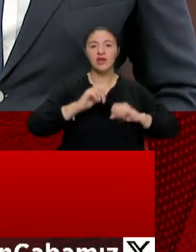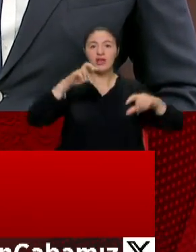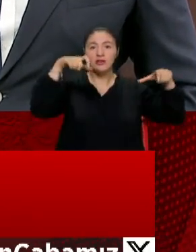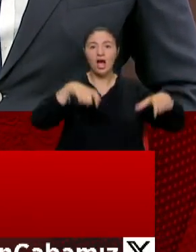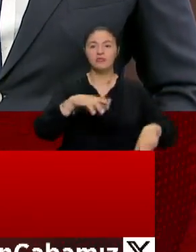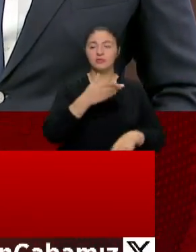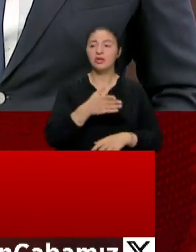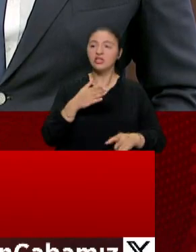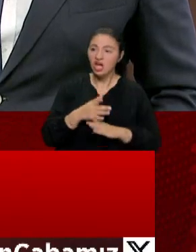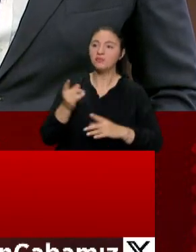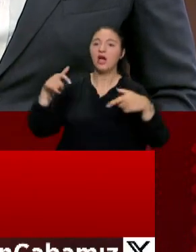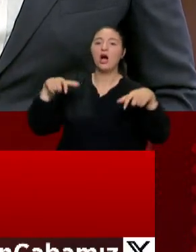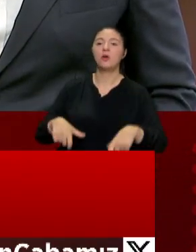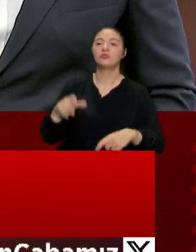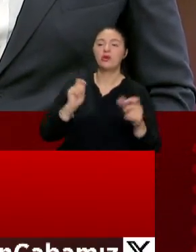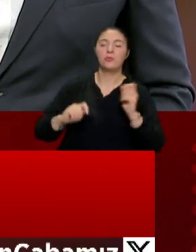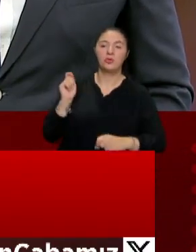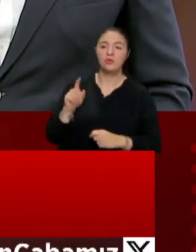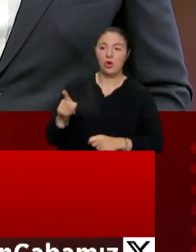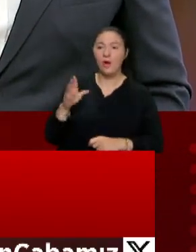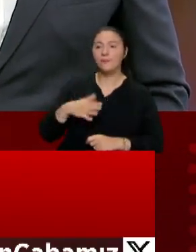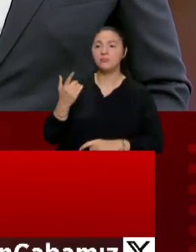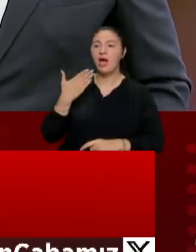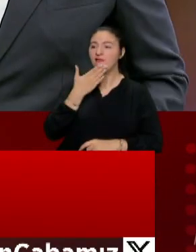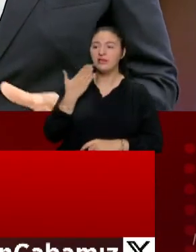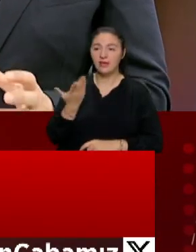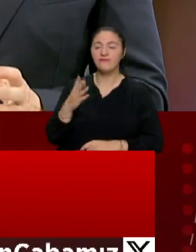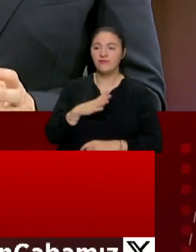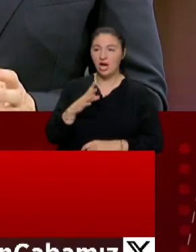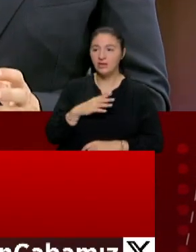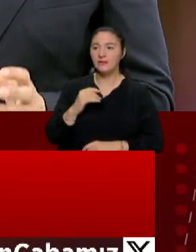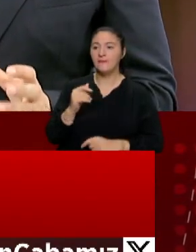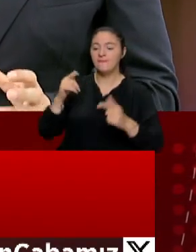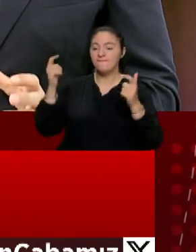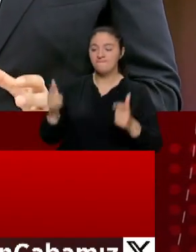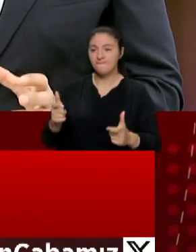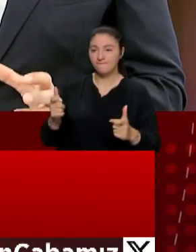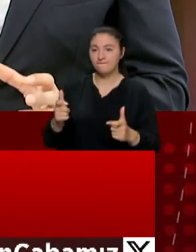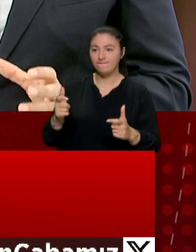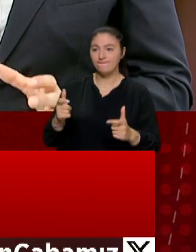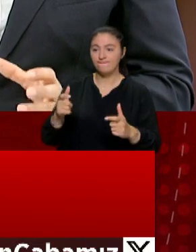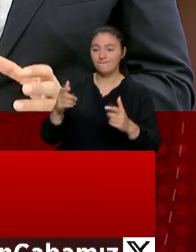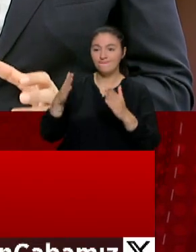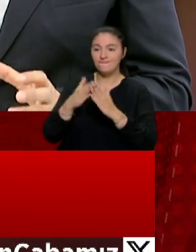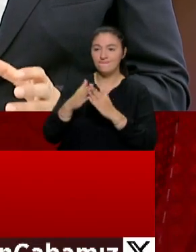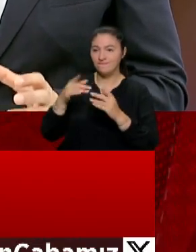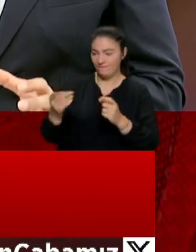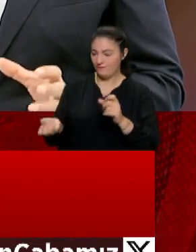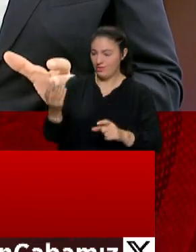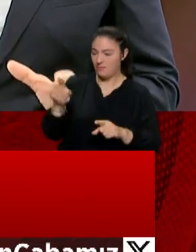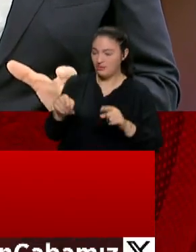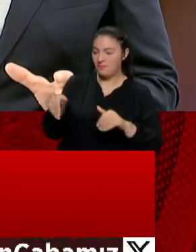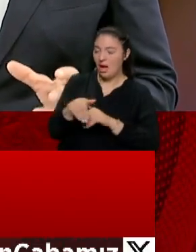bir Kampüs gerçek bir Kampüs yapılıyor başka bir avantajı daha var Kent yerleşkesi oluşurken